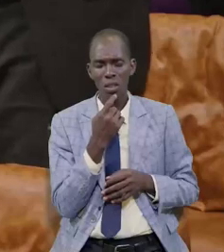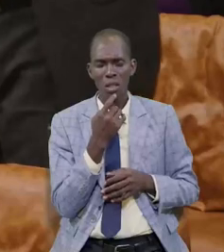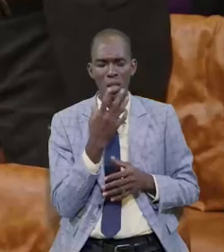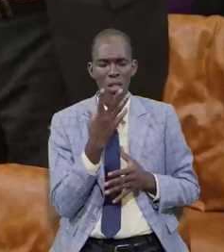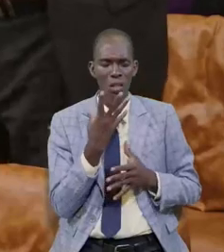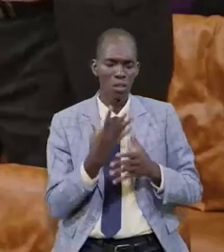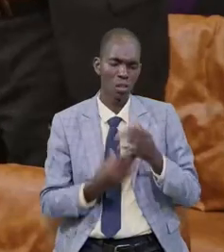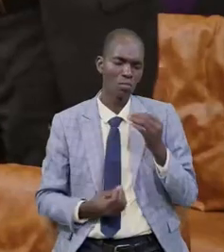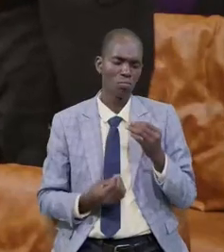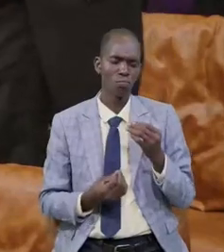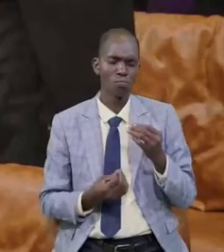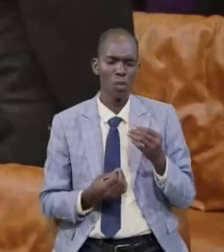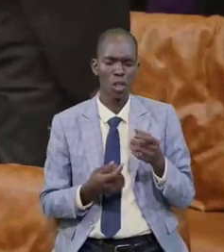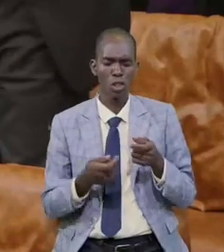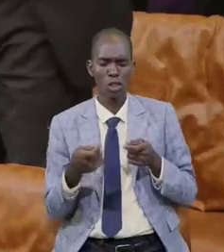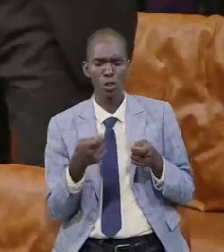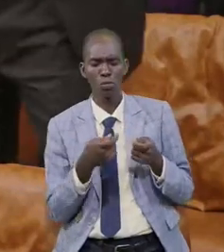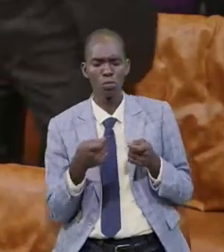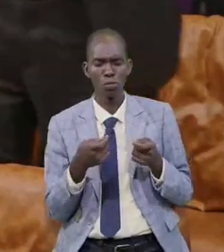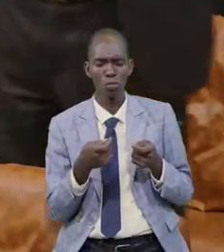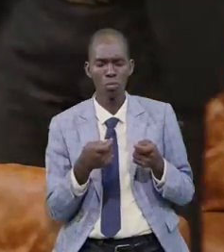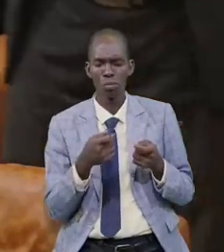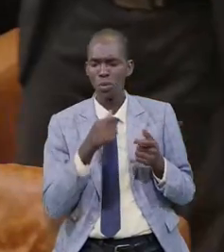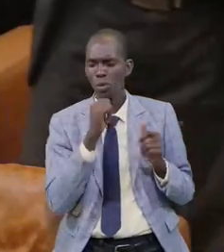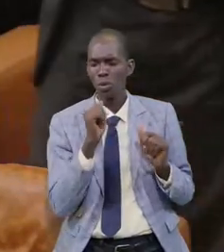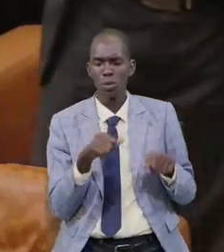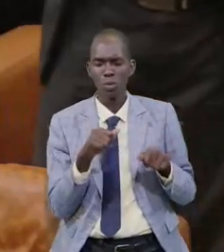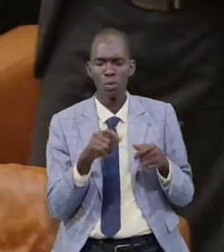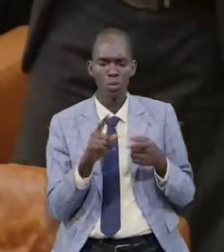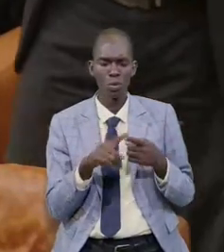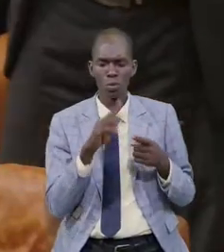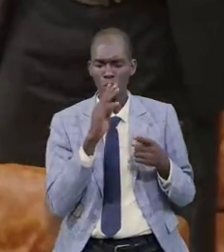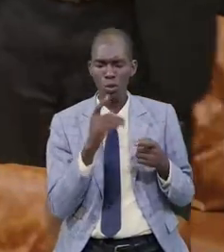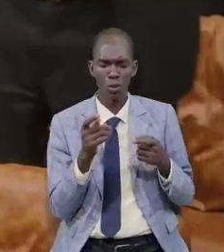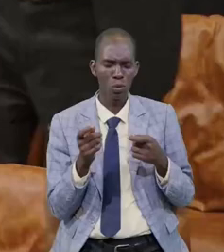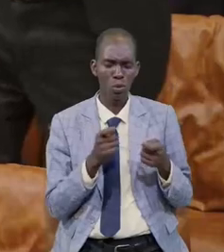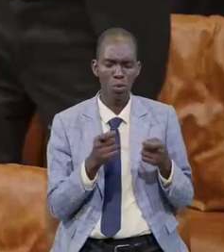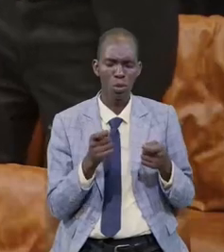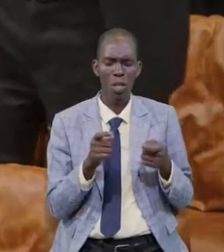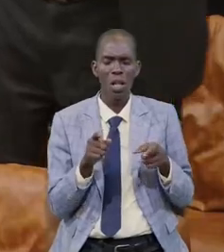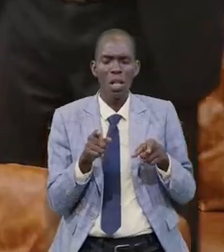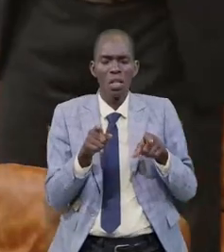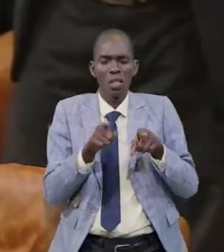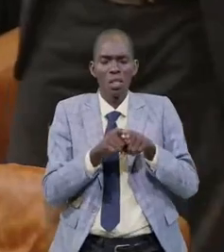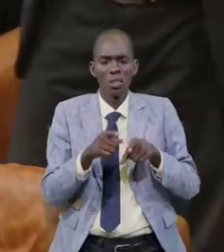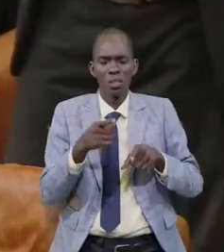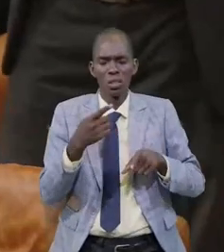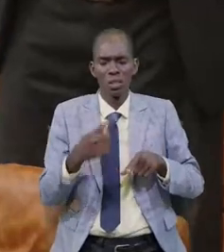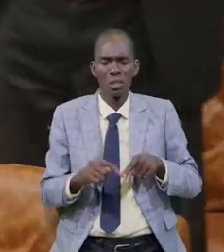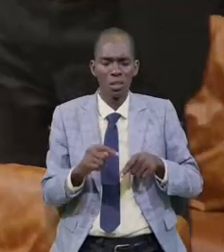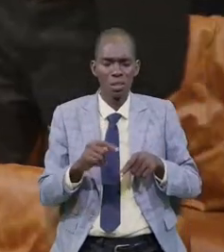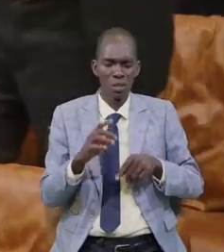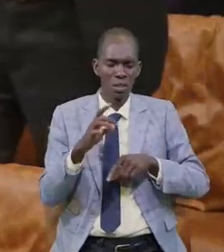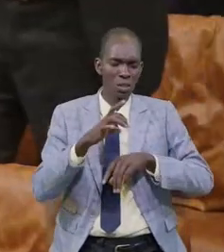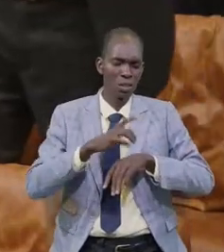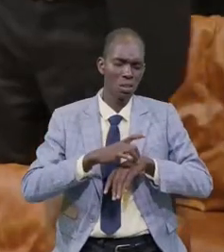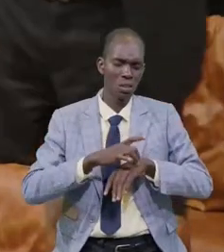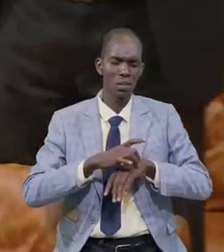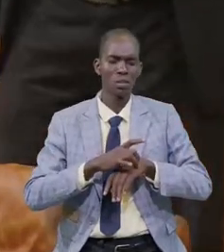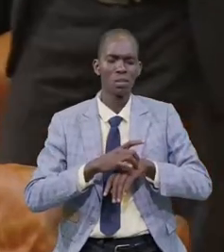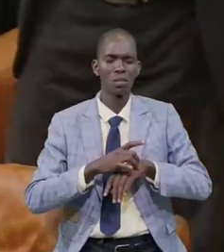manque de contrôle, si votre